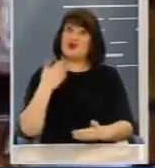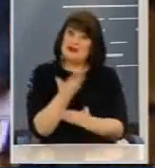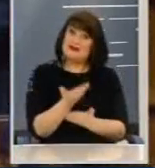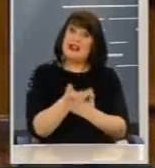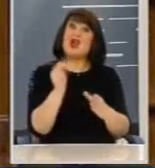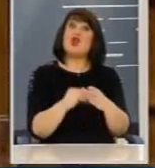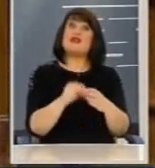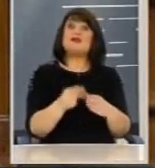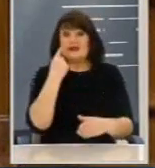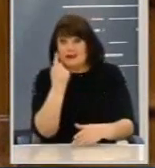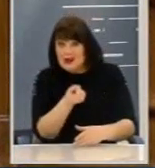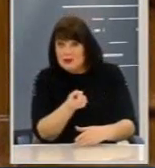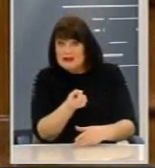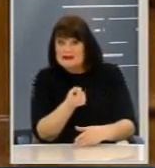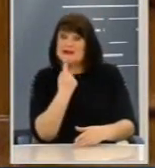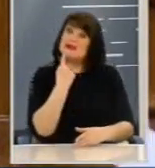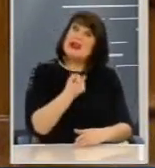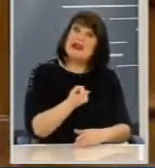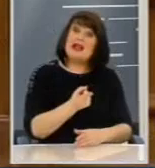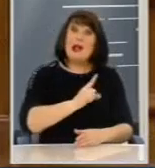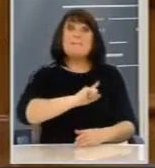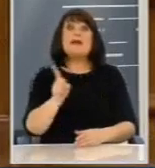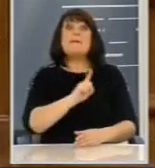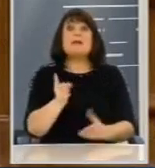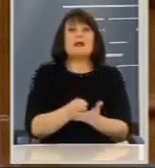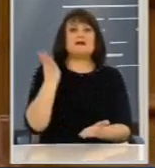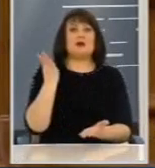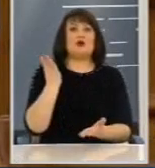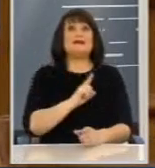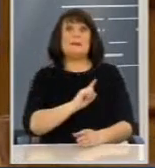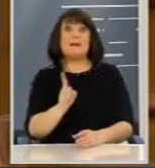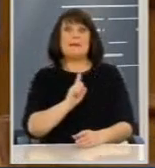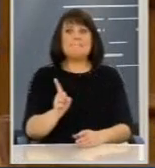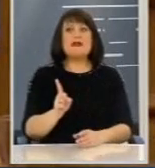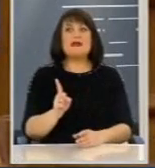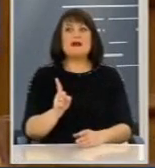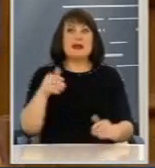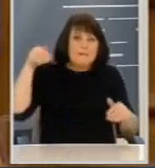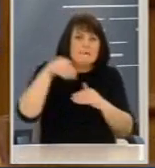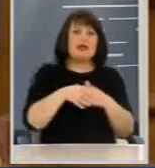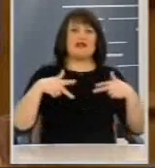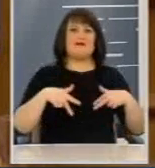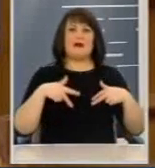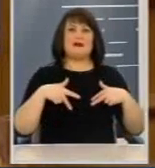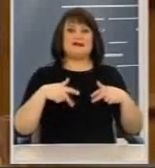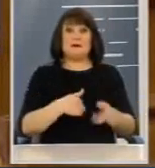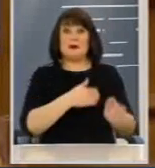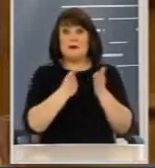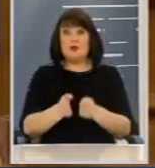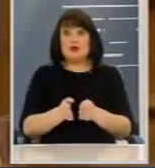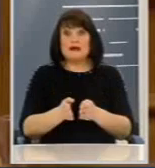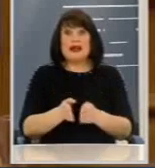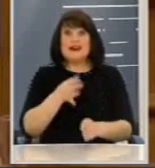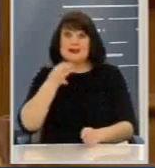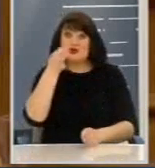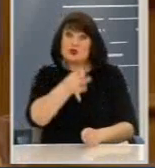εκλογές πριν και έλεγα μην την κλείσετε την αξιολόγηση αρκεί να πέσετε, και ταυτόχρονα όμως μετά σας